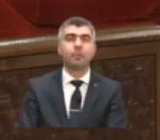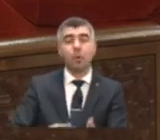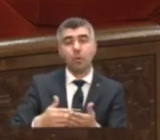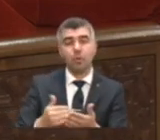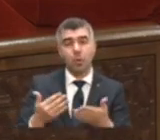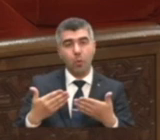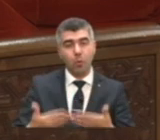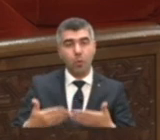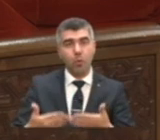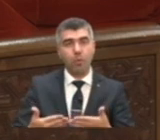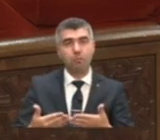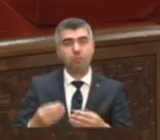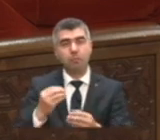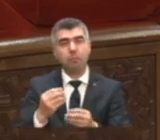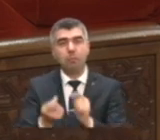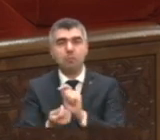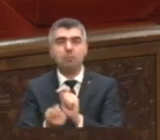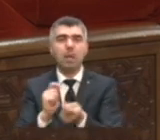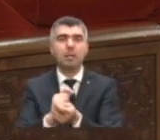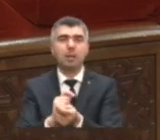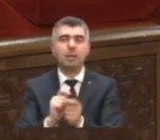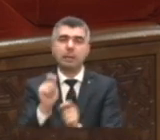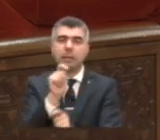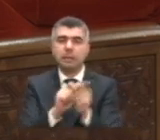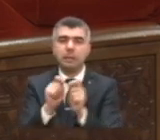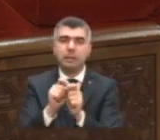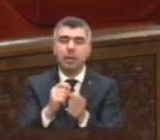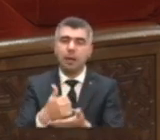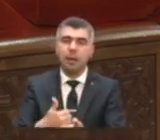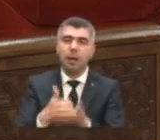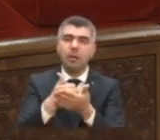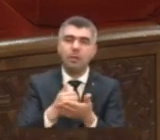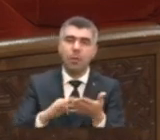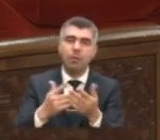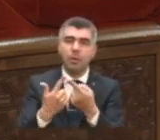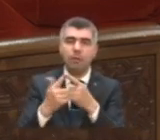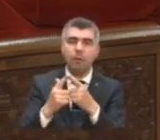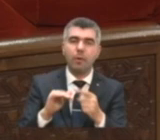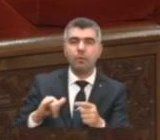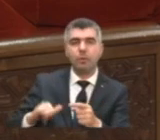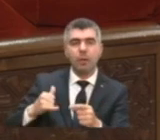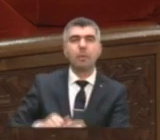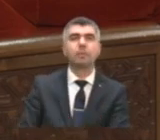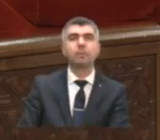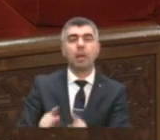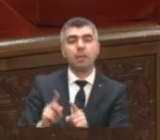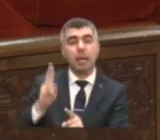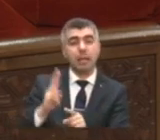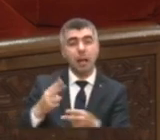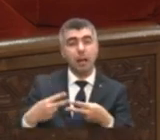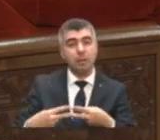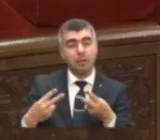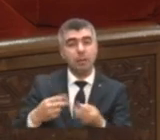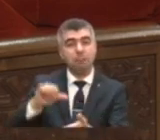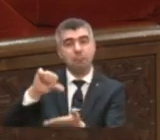اليوم تتعلق بإعادة تأهيل هذه الفضاءات حتى تتمكن من تقديم خدمات في المستوى وانتظارات الشباب، ولهذا أطلقنا برنامج تأهيل كافة